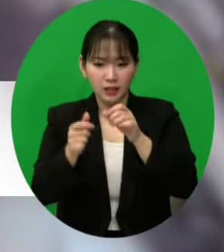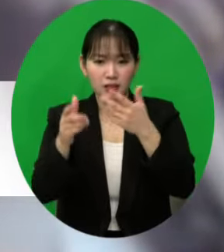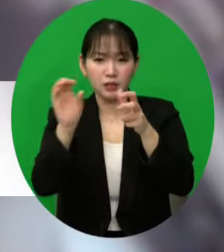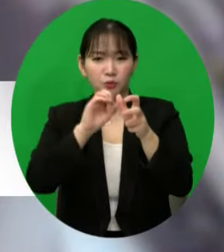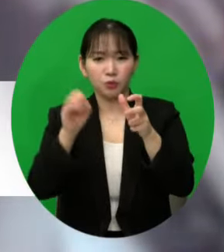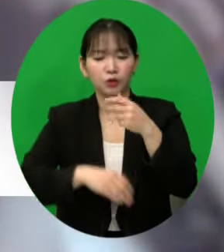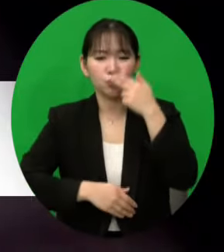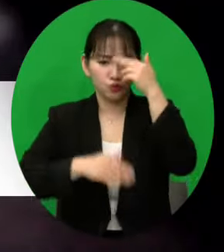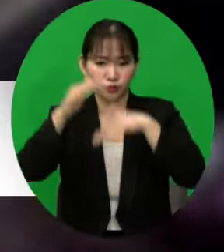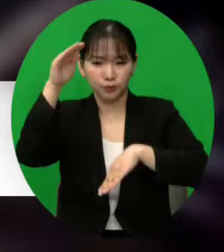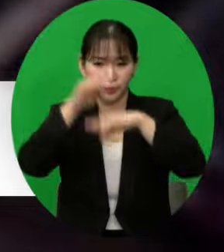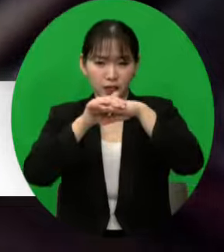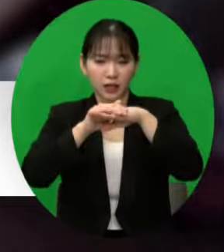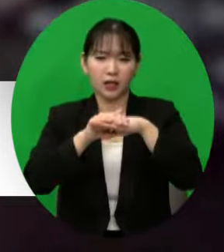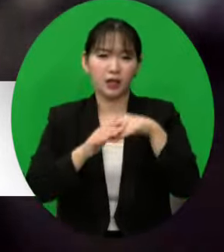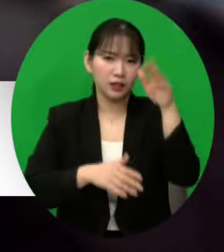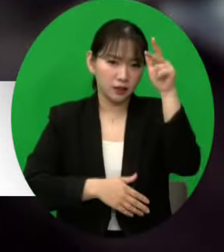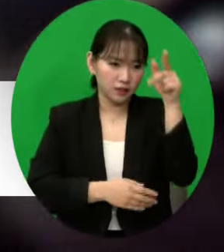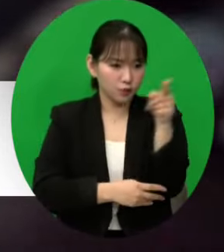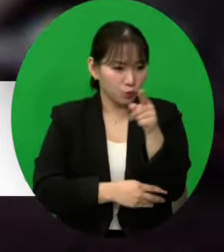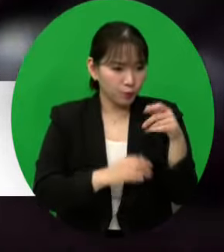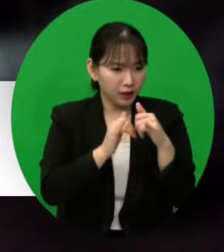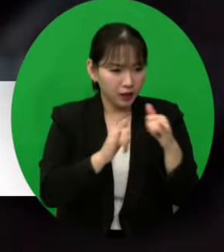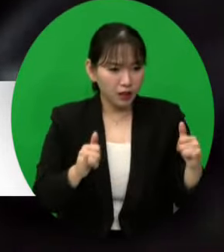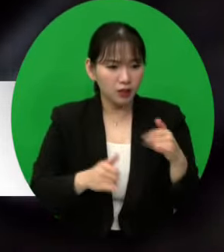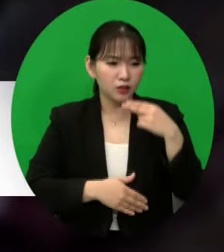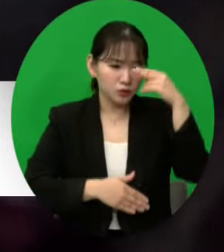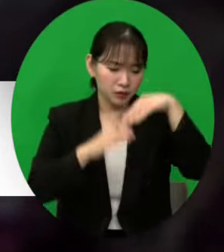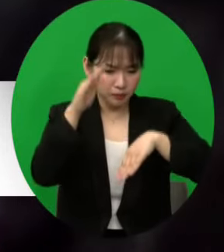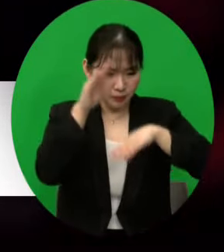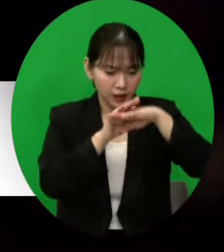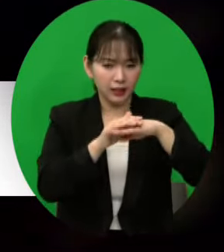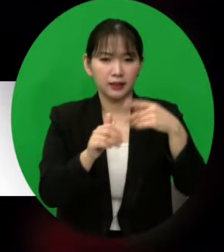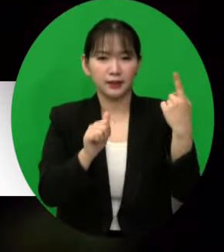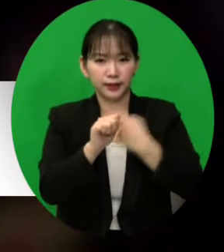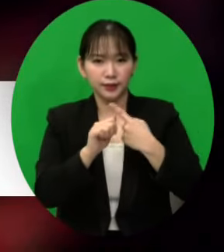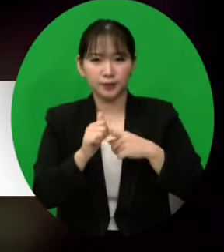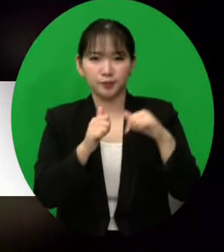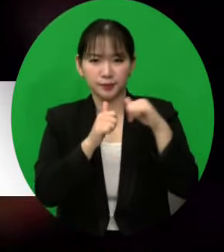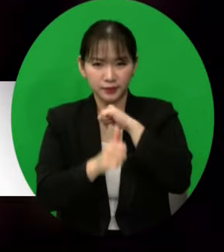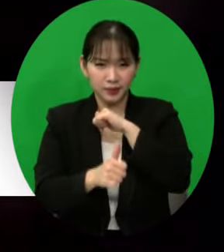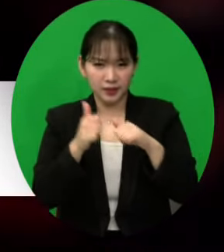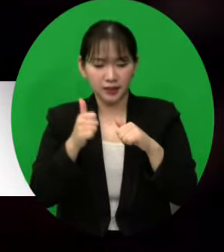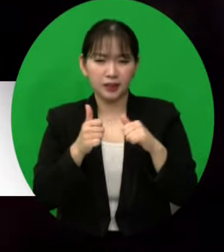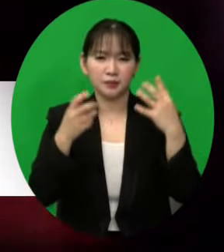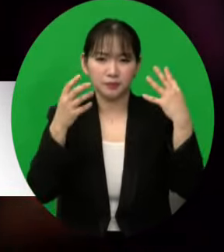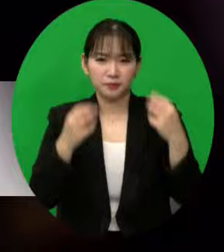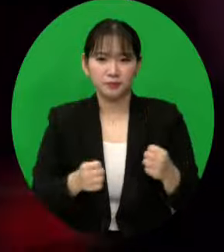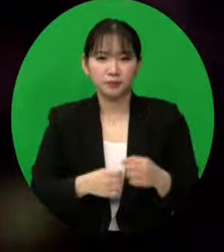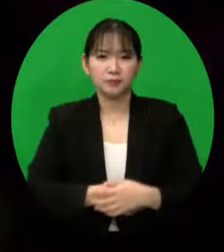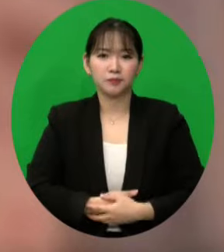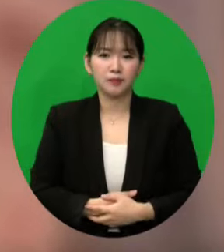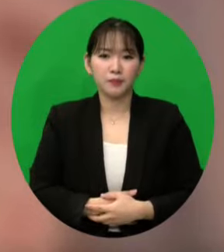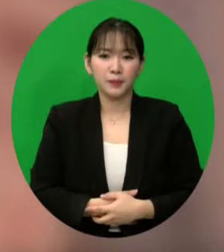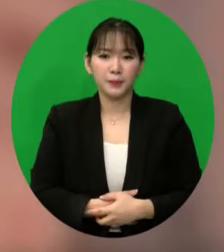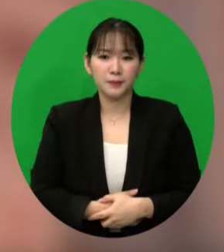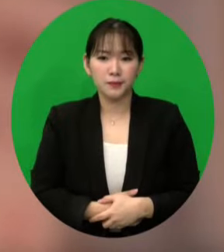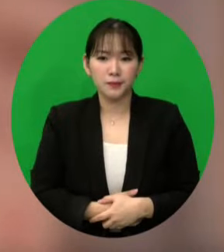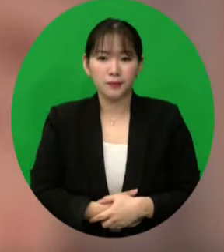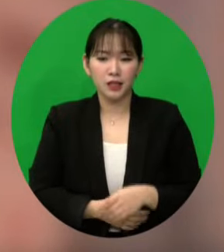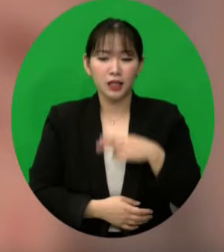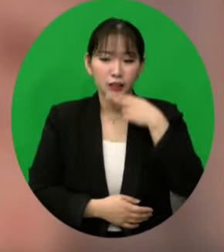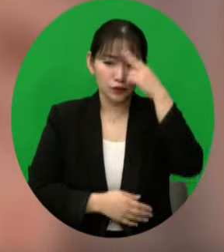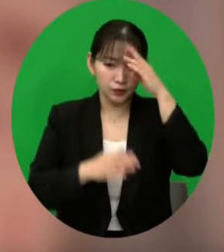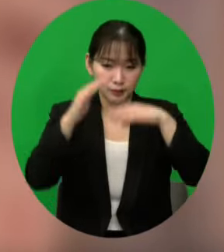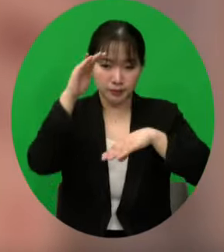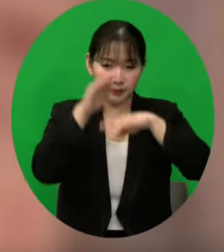음주 상태였을 만큼 경찰과 소방관들이 주치자들에게 폭언, 폭행을 당하는 일은 낯선 일이 아닙니다. 술에